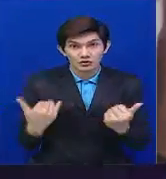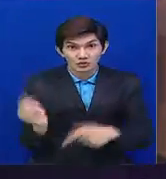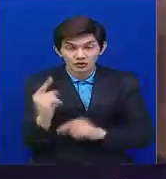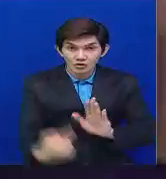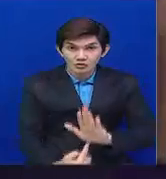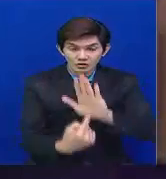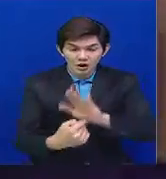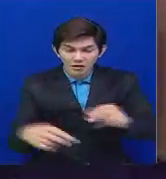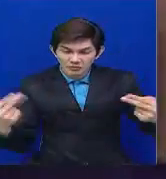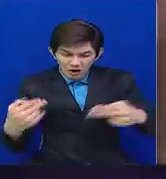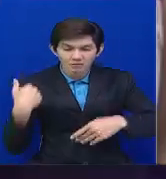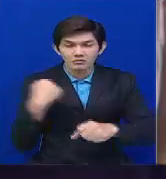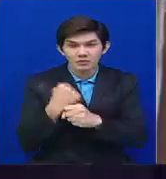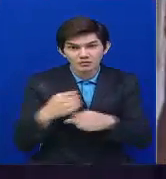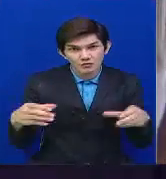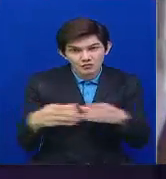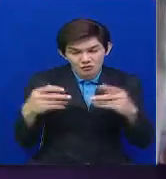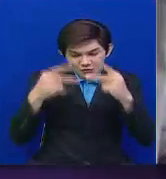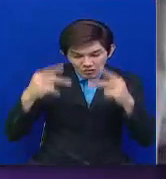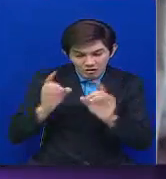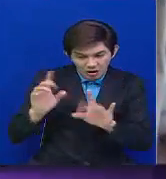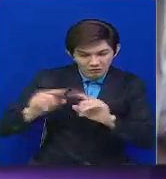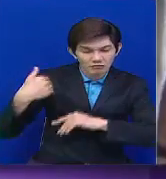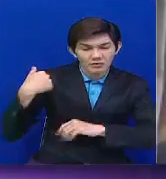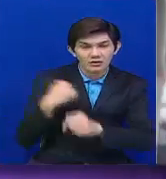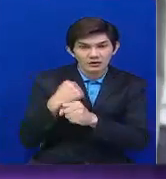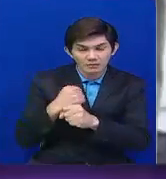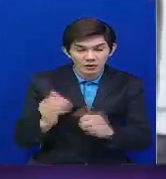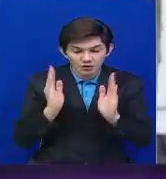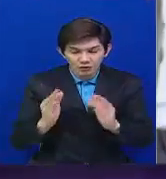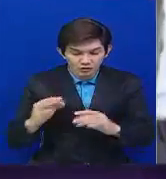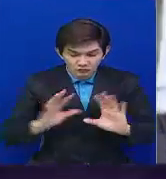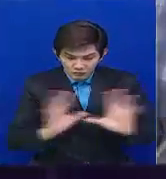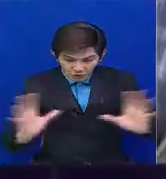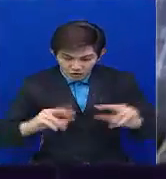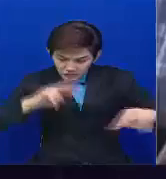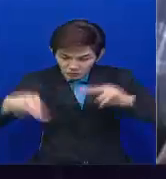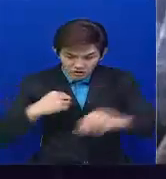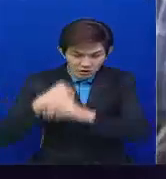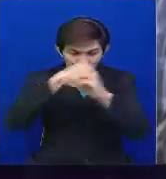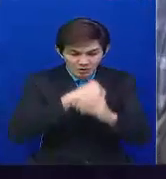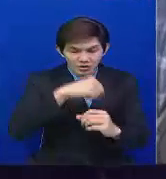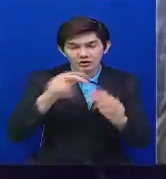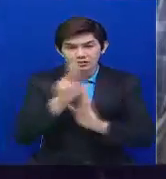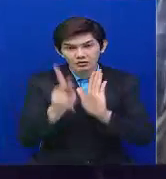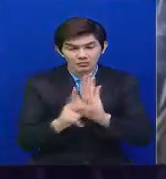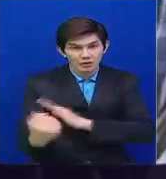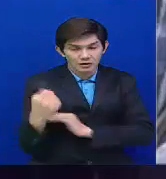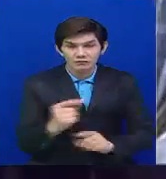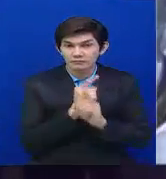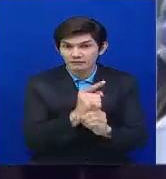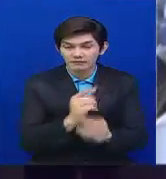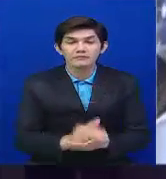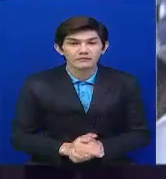การตอบโต้การปฏิบัติของกลุ่มผู้ก่อเหตุรุนแรงการจัดกำลังป้องกันการดำเนินการตามกฎหมายอย่างเข้มงวด